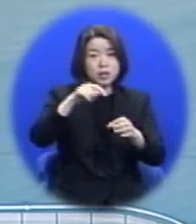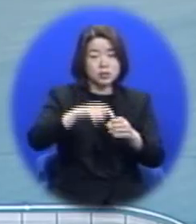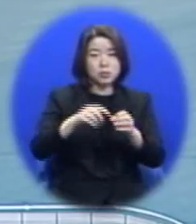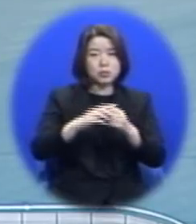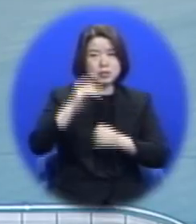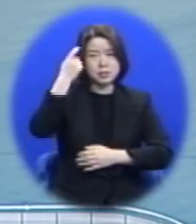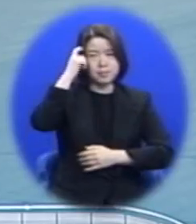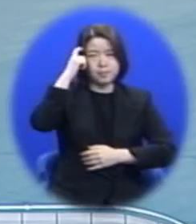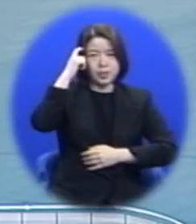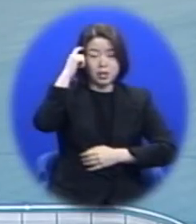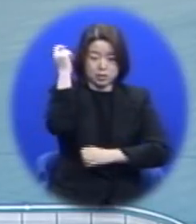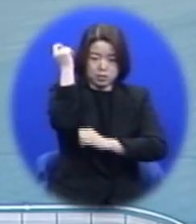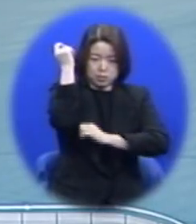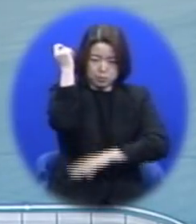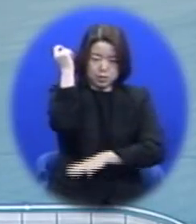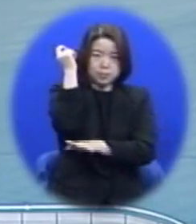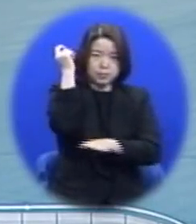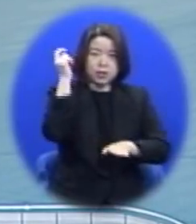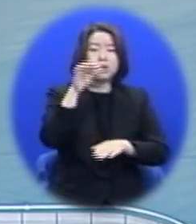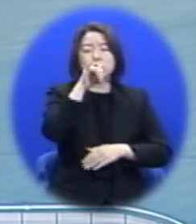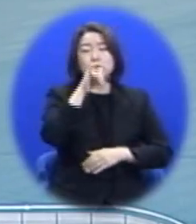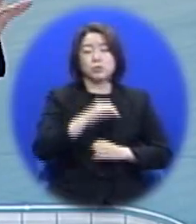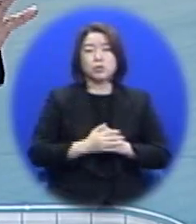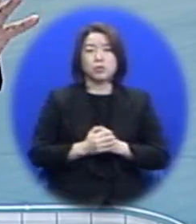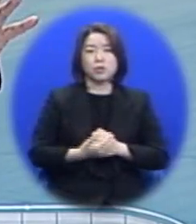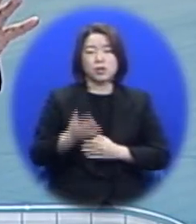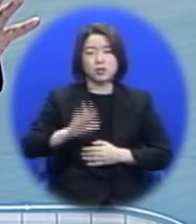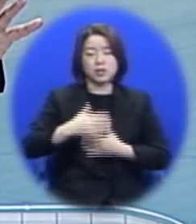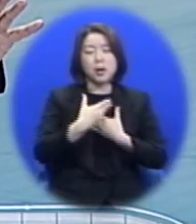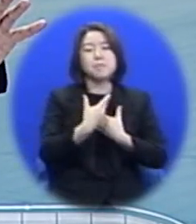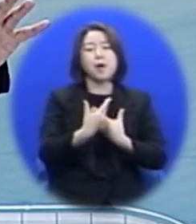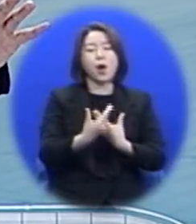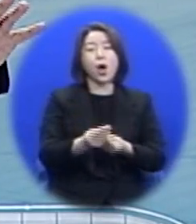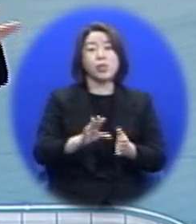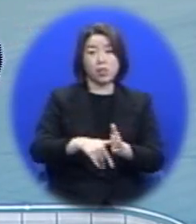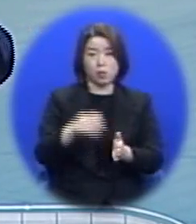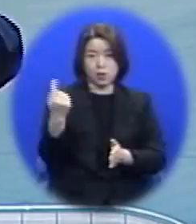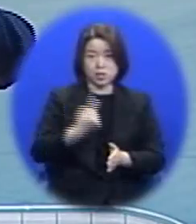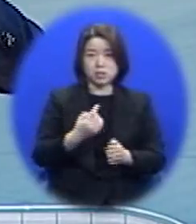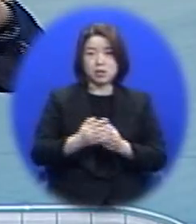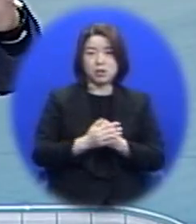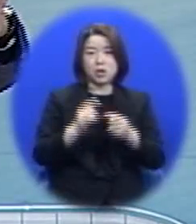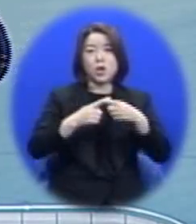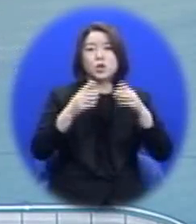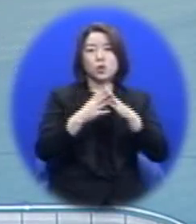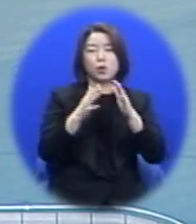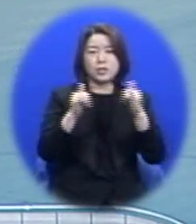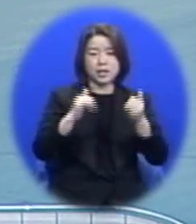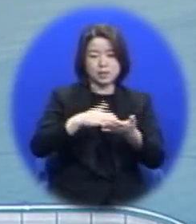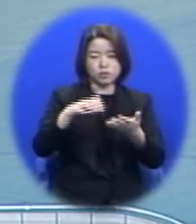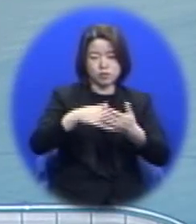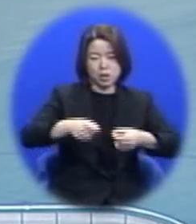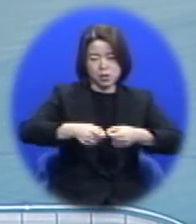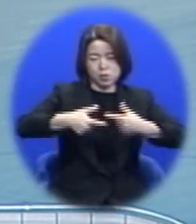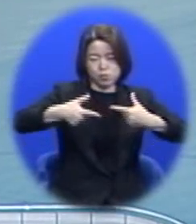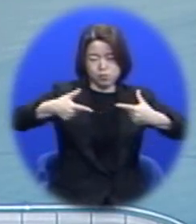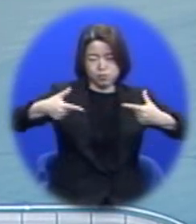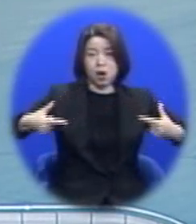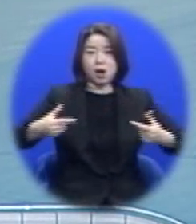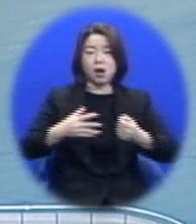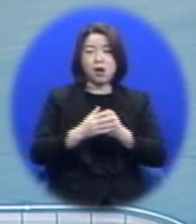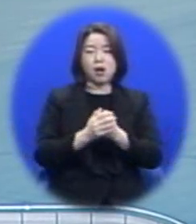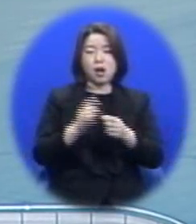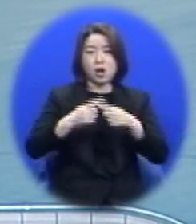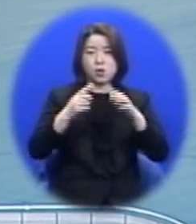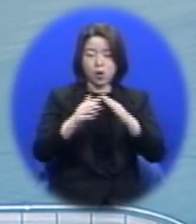지주 역할을 했어요. 그런데 이제 편안한 때가 왔습니다. 교인들이 많이 늘기 시작했습니다.